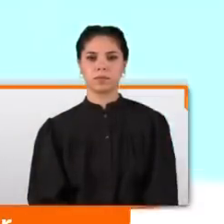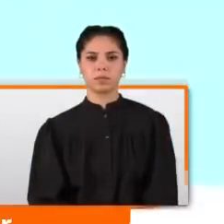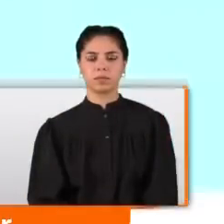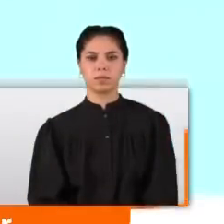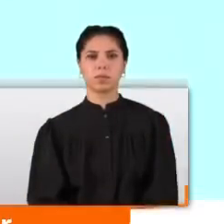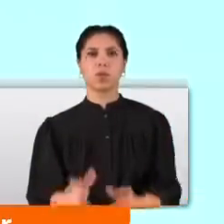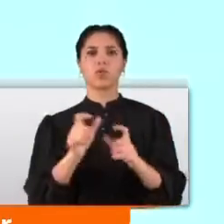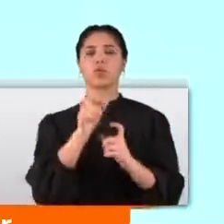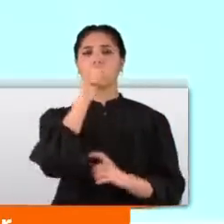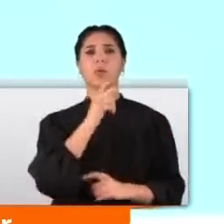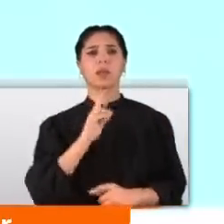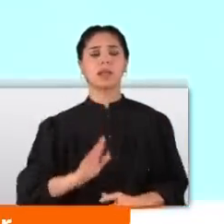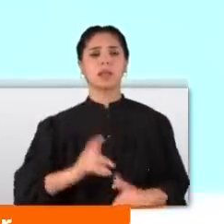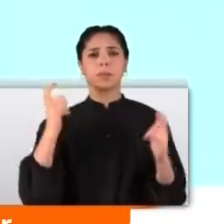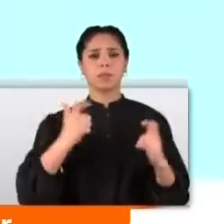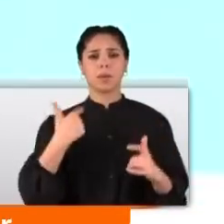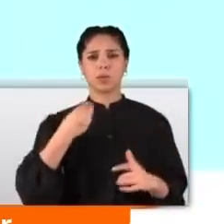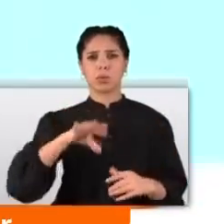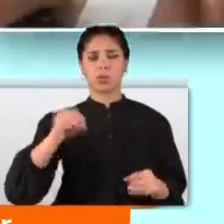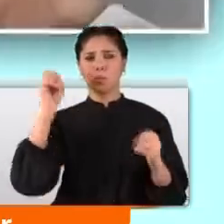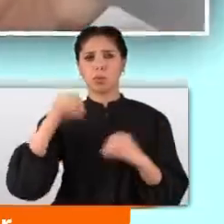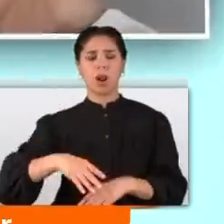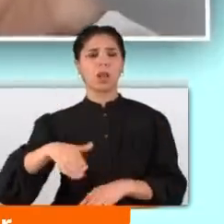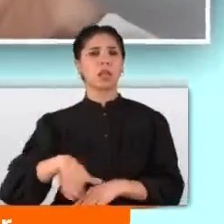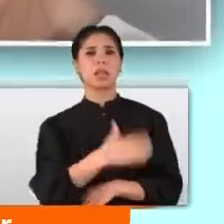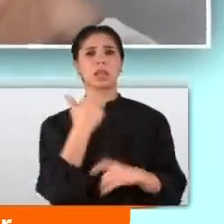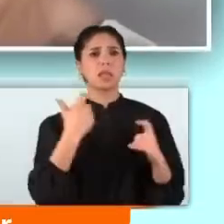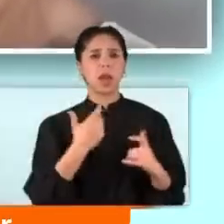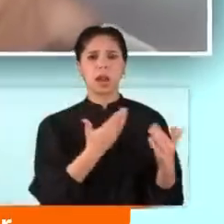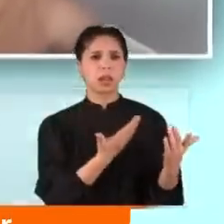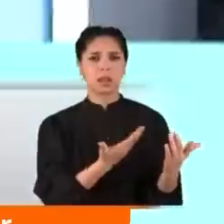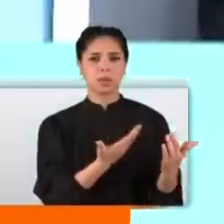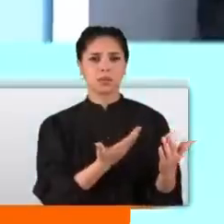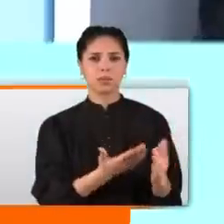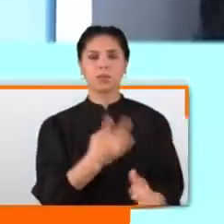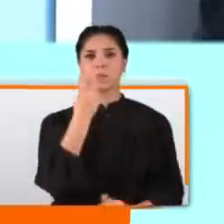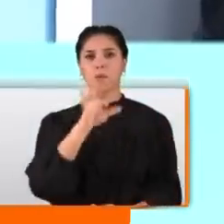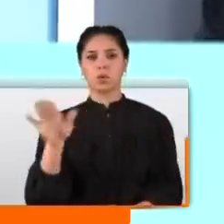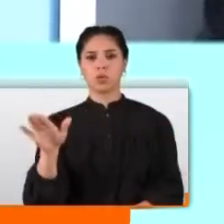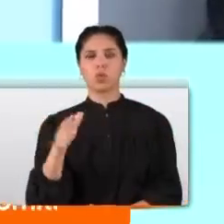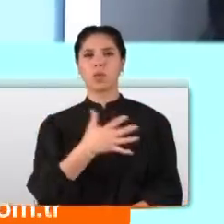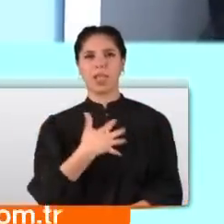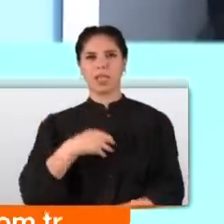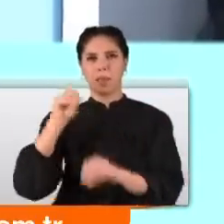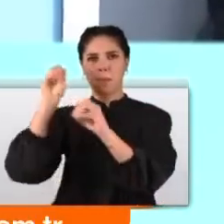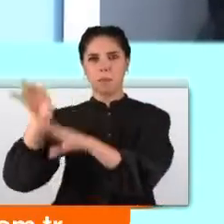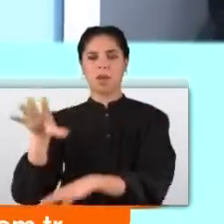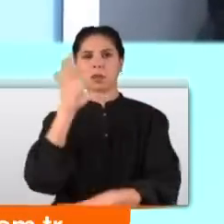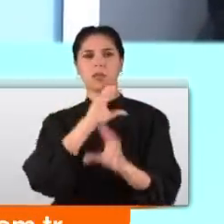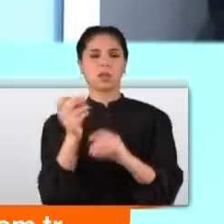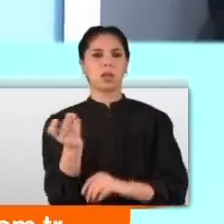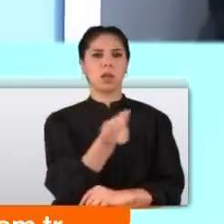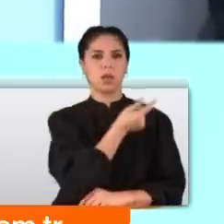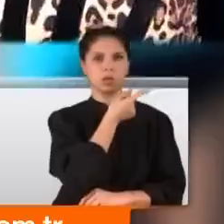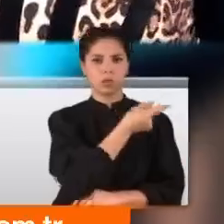Sümeyra neredesin kızım? Bana çocukları bırakıp nereye gittin? İki çocuğunu annesine bıraktı, sırra kadem